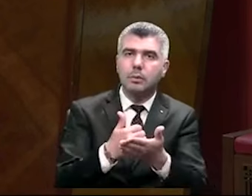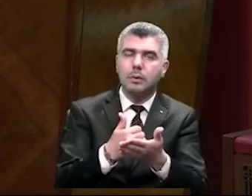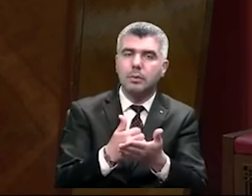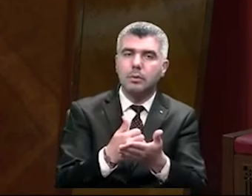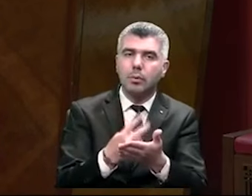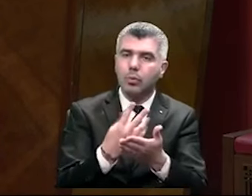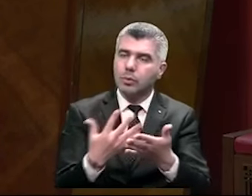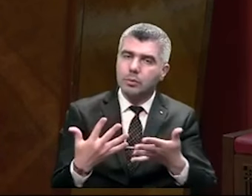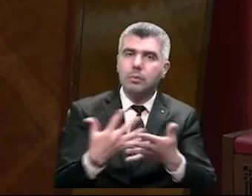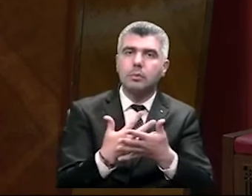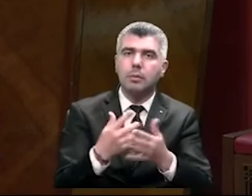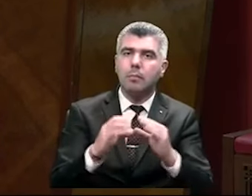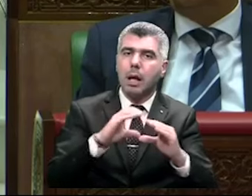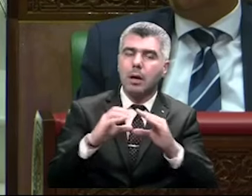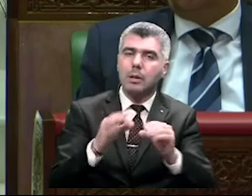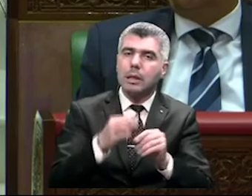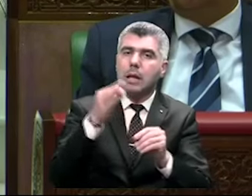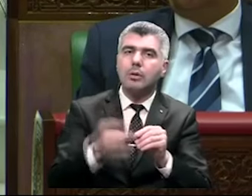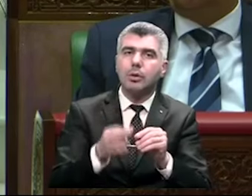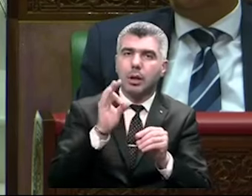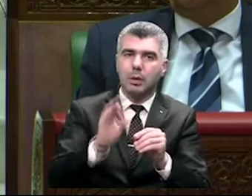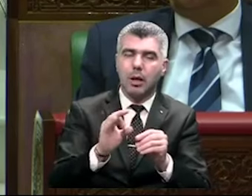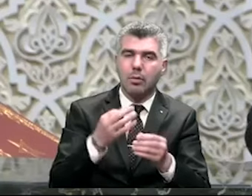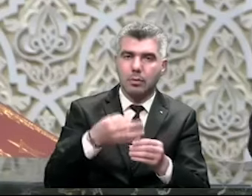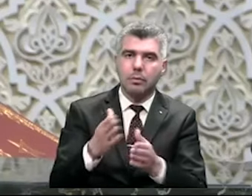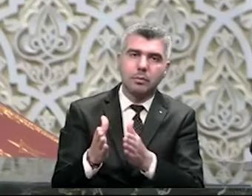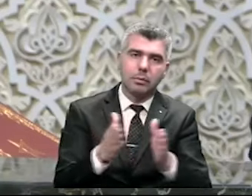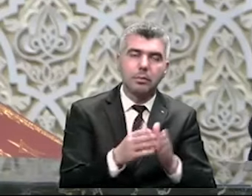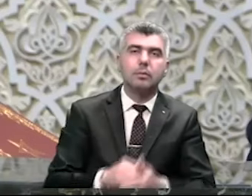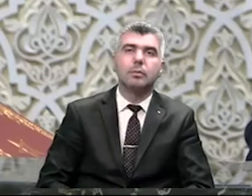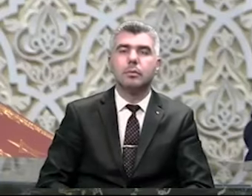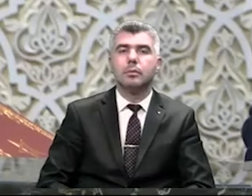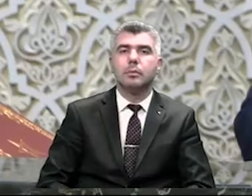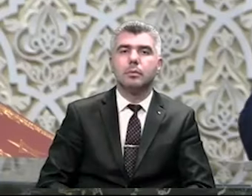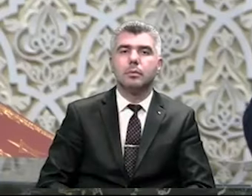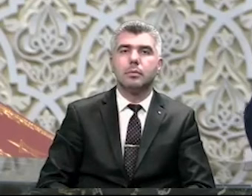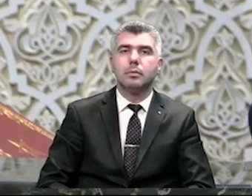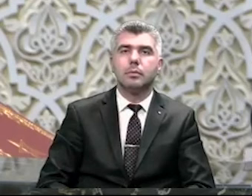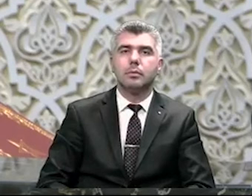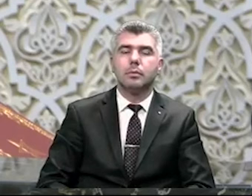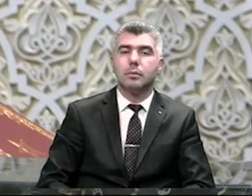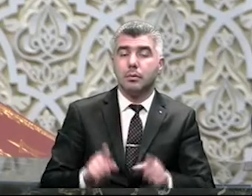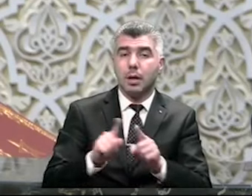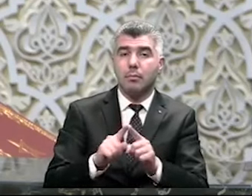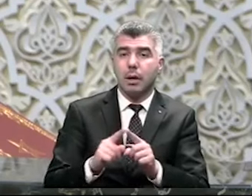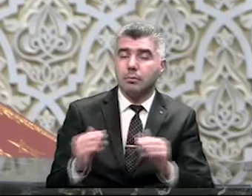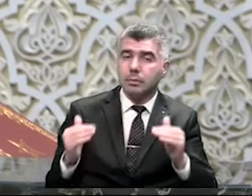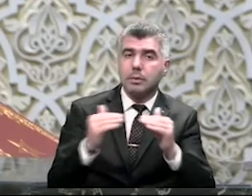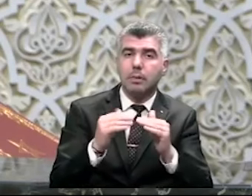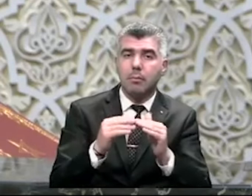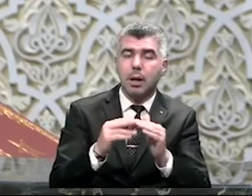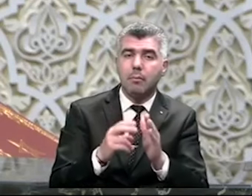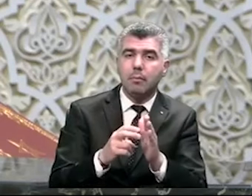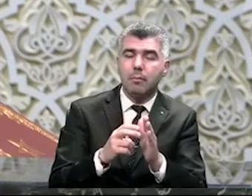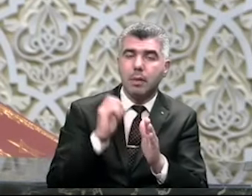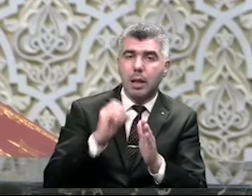ممكن باش نوصلوا للنتيجه اللي تغيو ش شكرا السيد الوزير المحترم وسائل النقل الرابطه بين المطارات والمدن